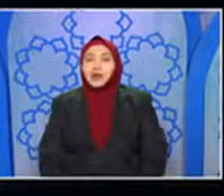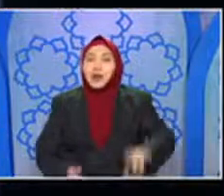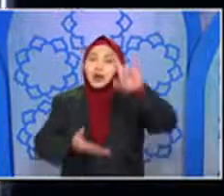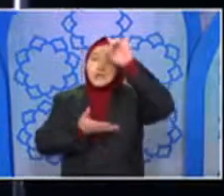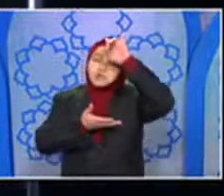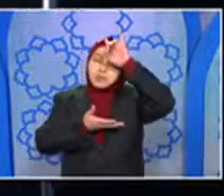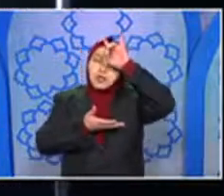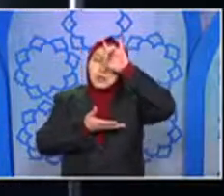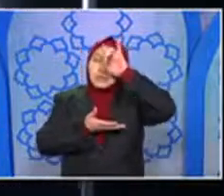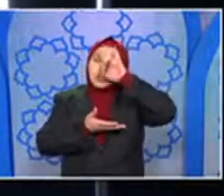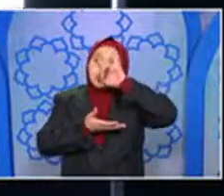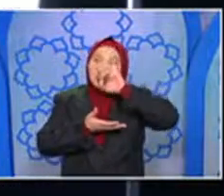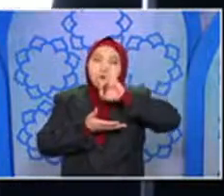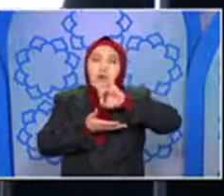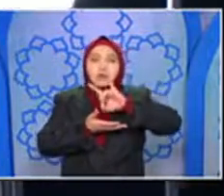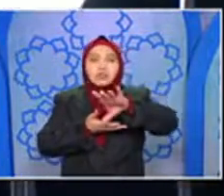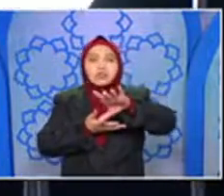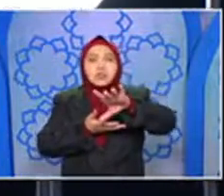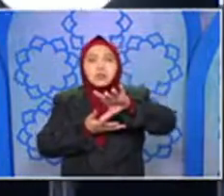A'udzubillahi minasyaitanirrajim.